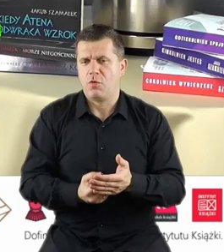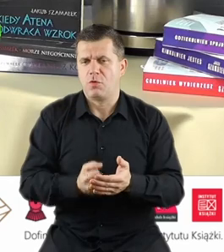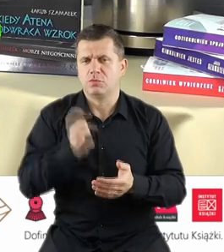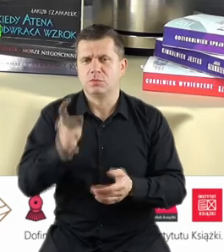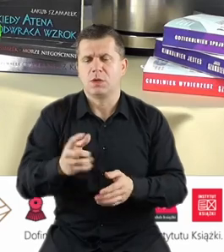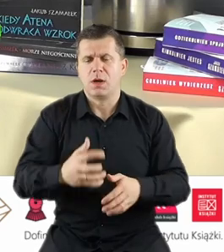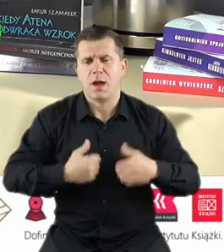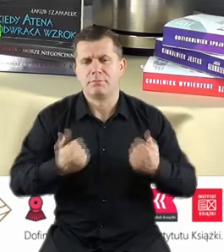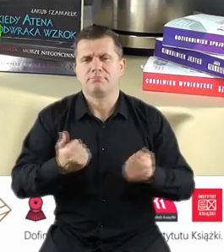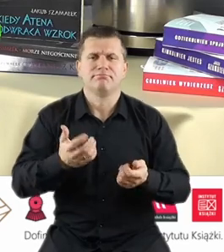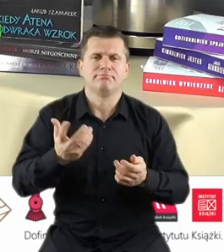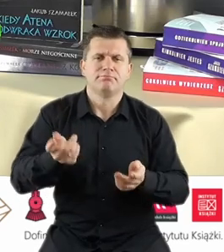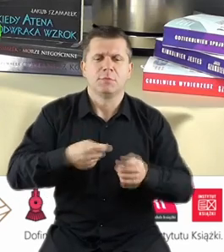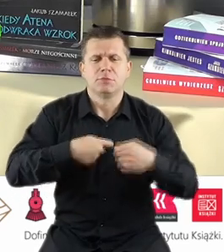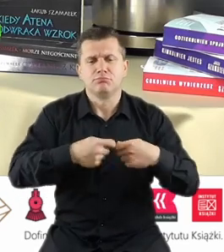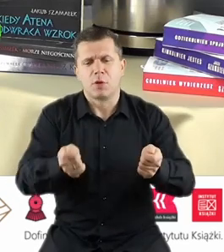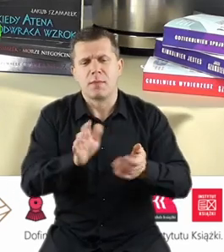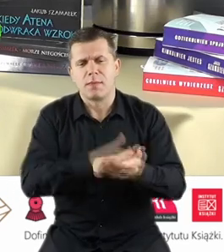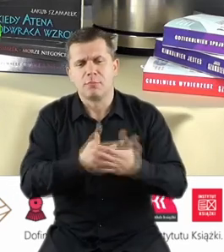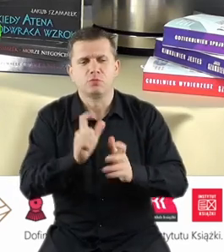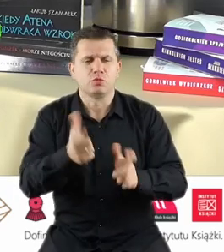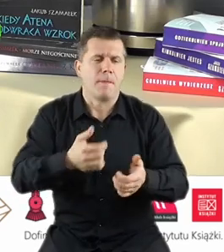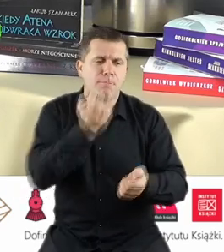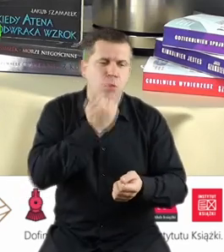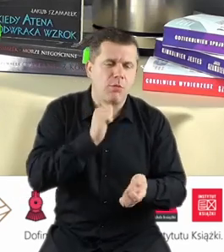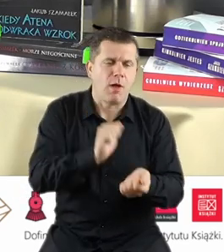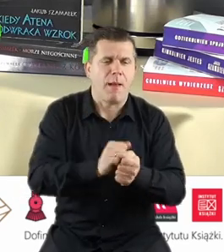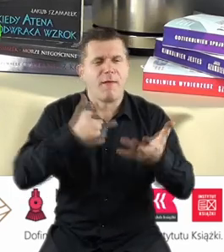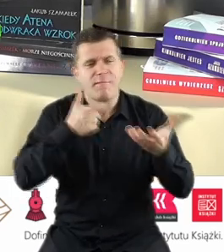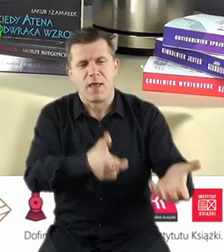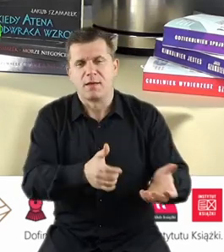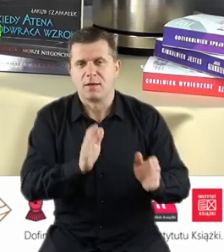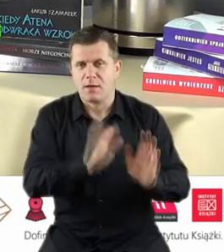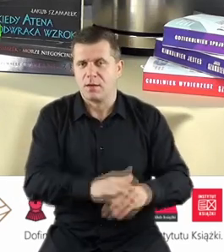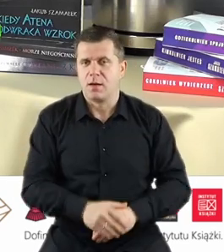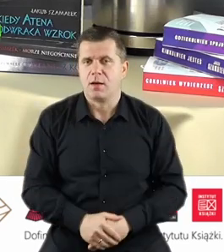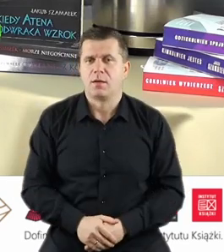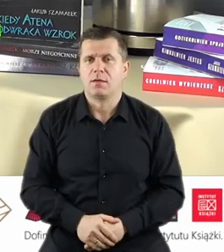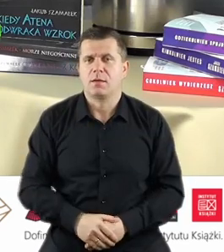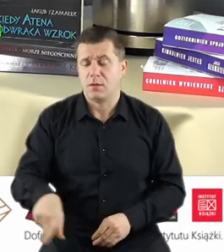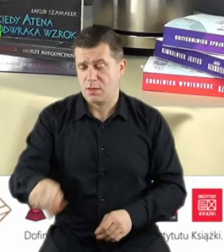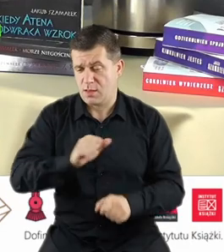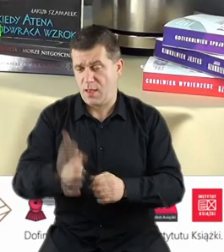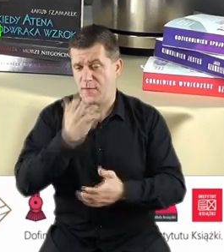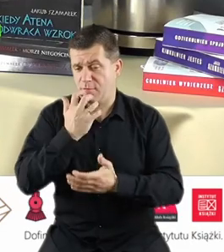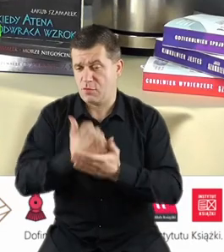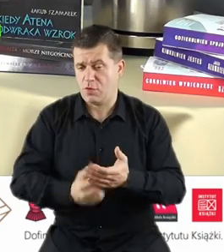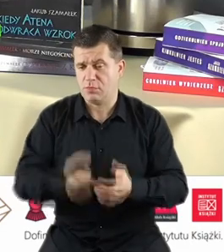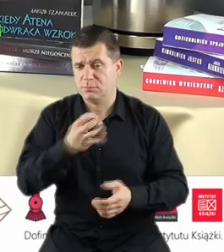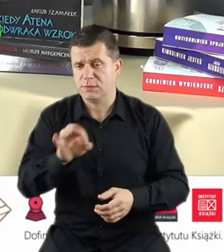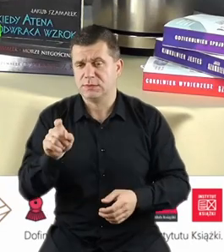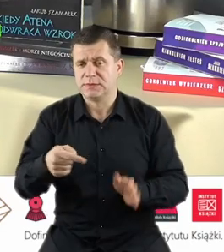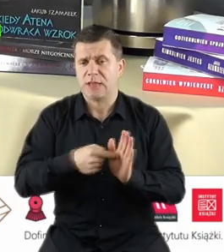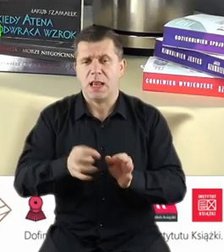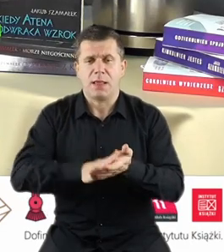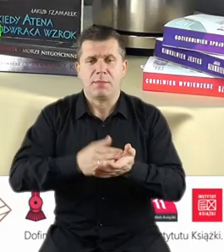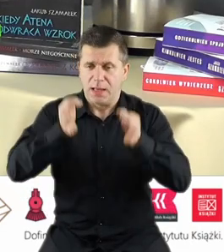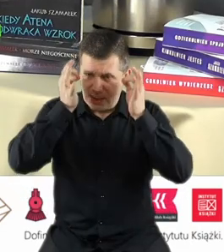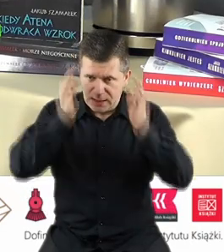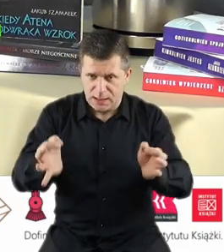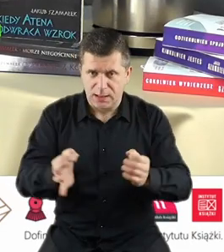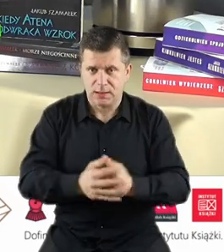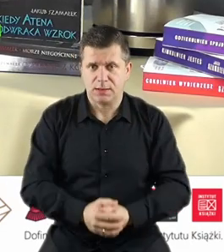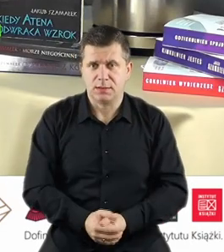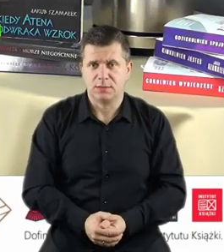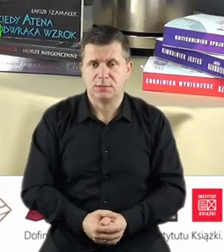sprzedawać bardziej wiertarki albo bardziej buty. Natomiast są już miejsca, gdzie się tę infrastrukturę wykorzystuje dokładnie w tym celu. Na przykład w Chinach, jak się spojrzy na to, co